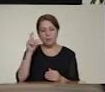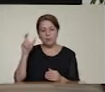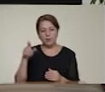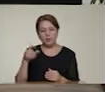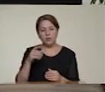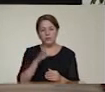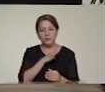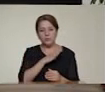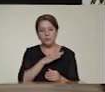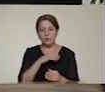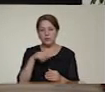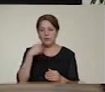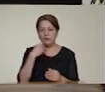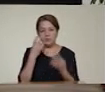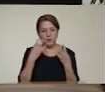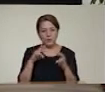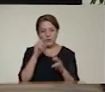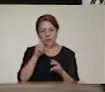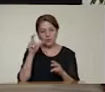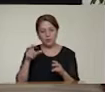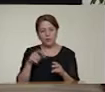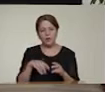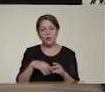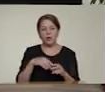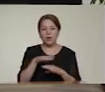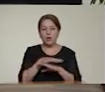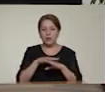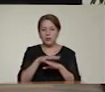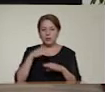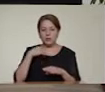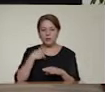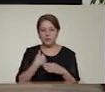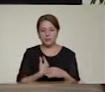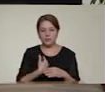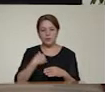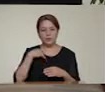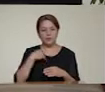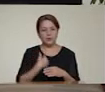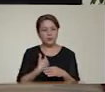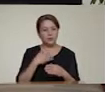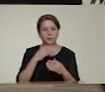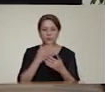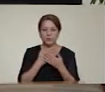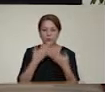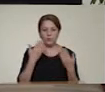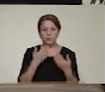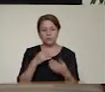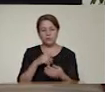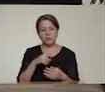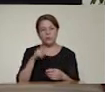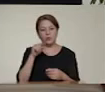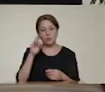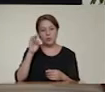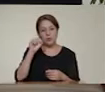demagil odamiy, oni kim yo'q xalq g'amidin g'ami. Navoiy bobomizning ushbu hikmatli